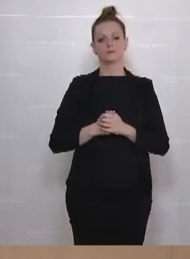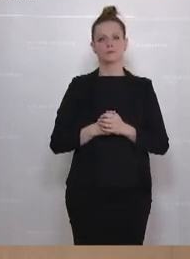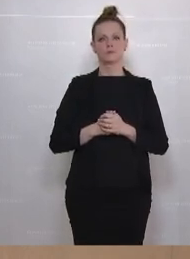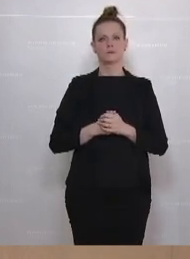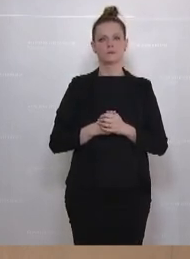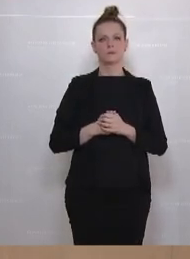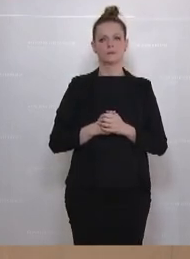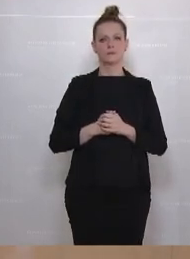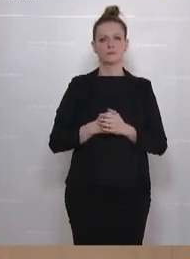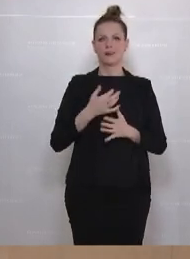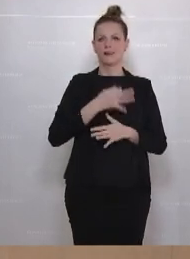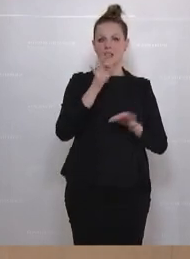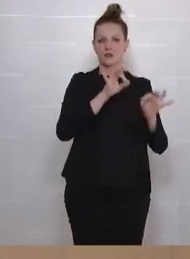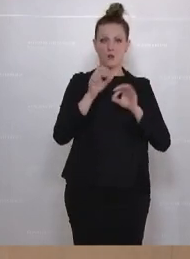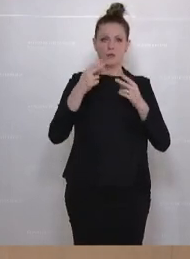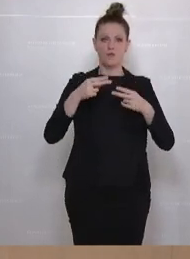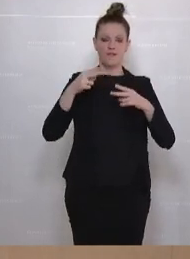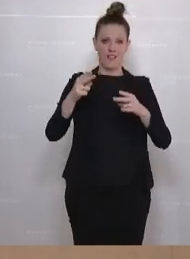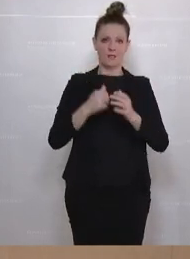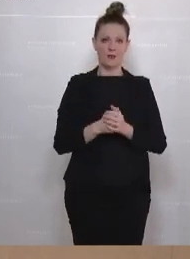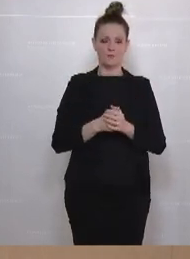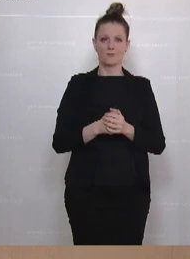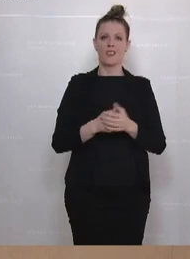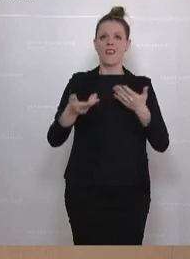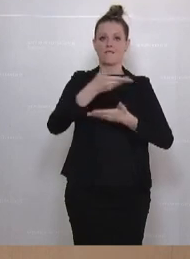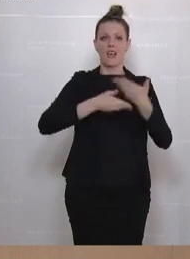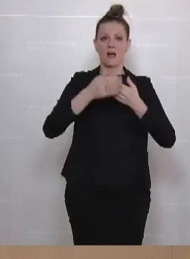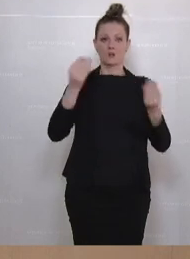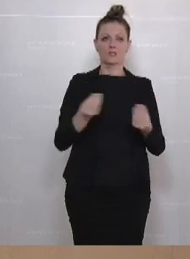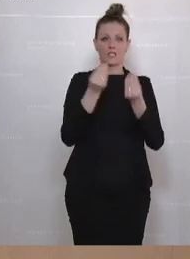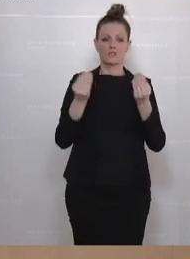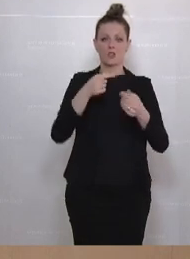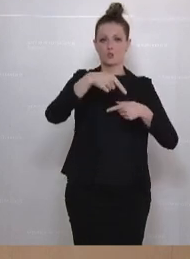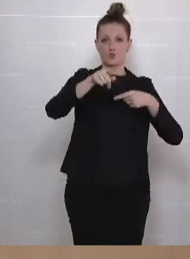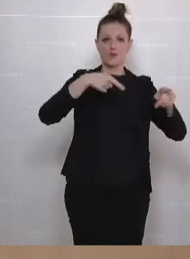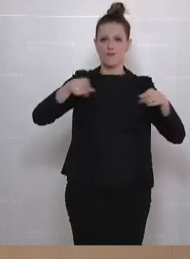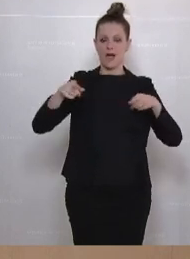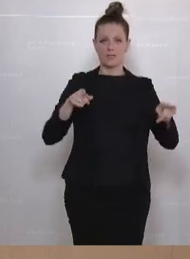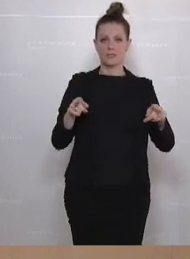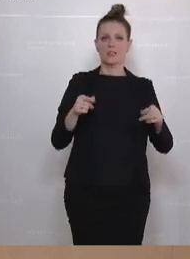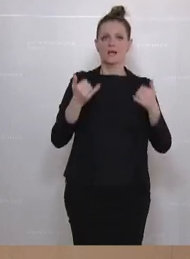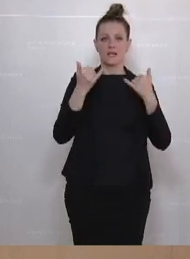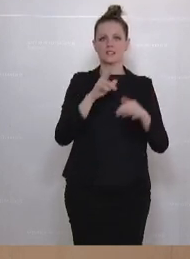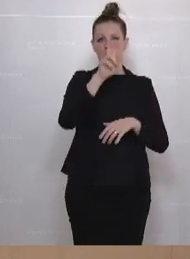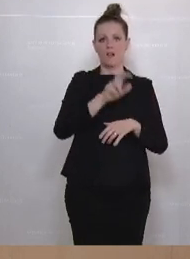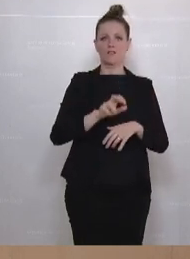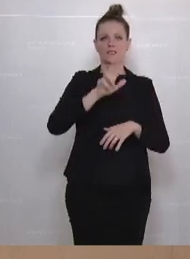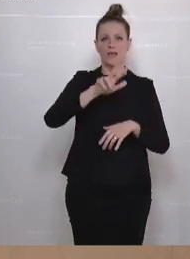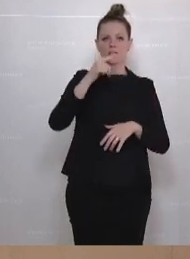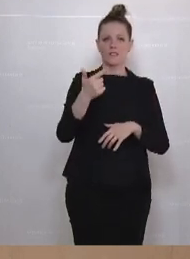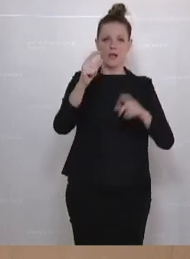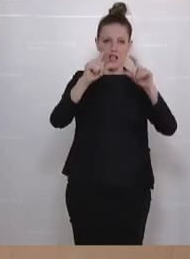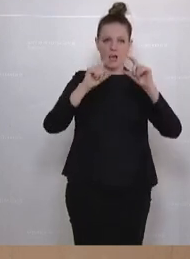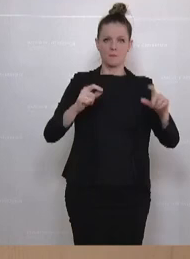im Falle der Tagesordnung fort. Hinsichtlich der eingelangten Verhandlungsgegenstände und deren Zuweisung verweise ich gemäß § 23